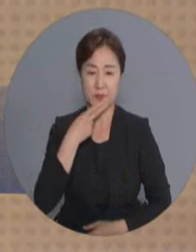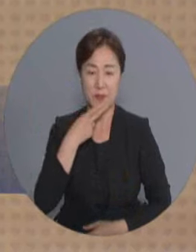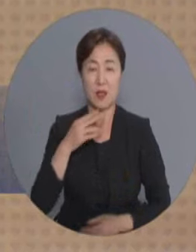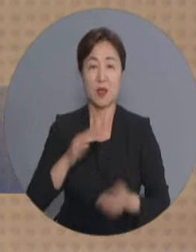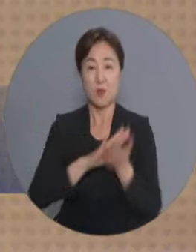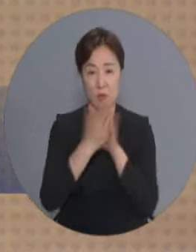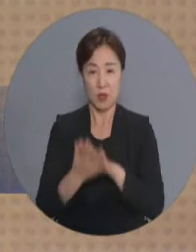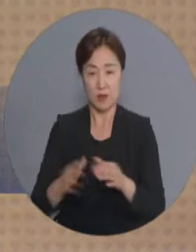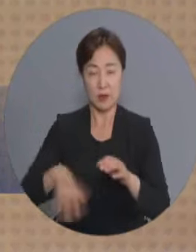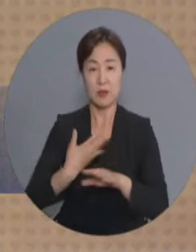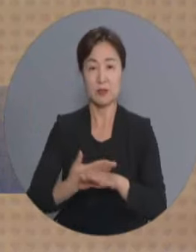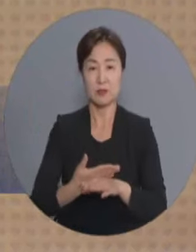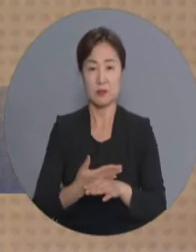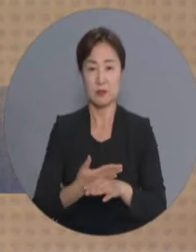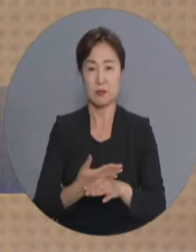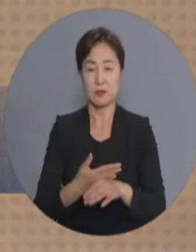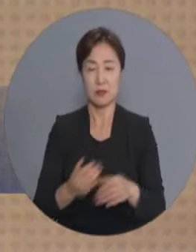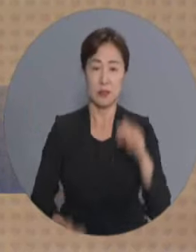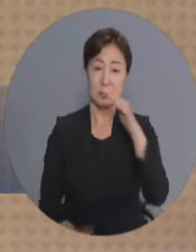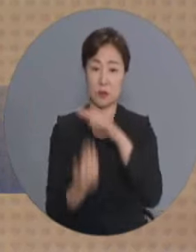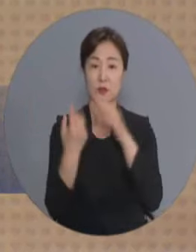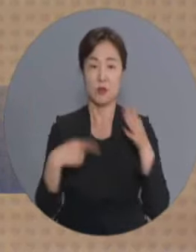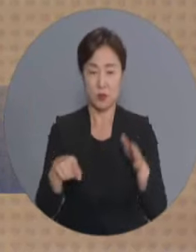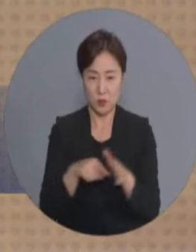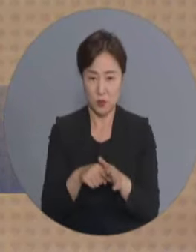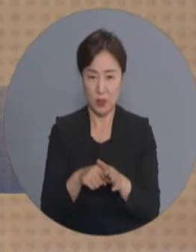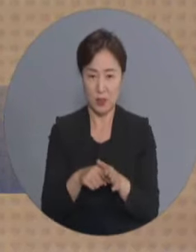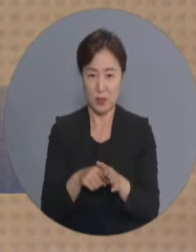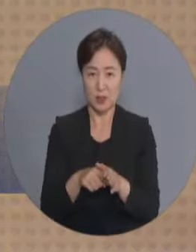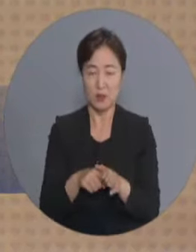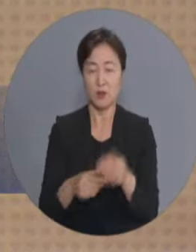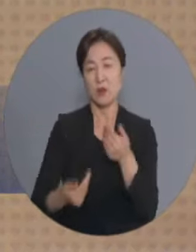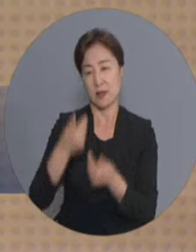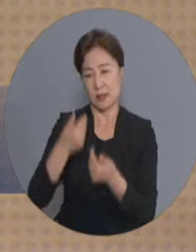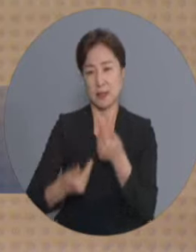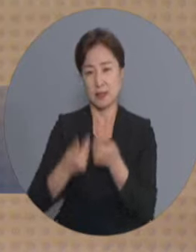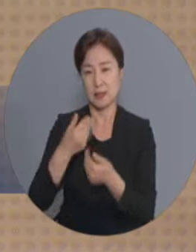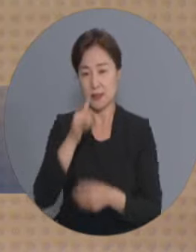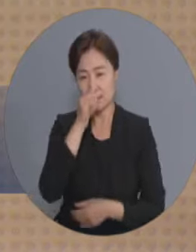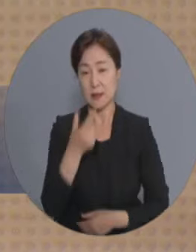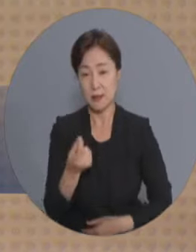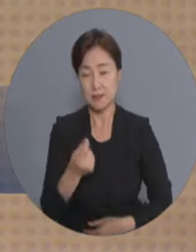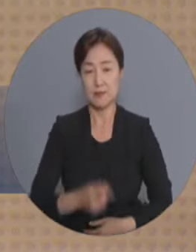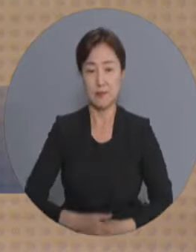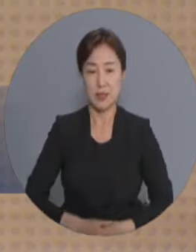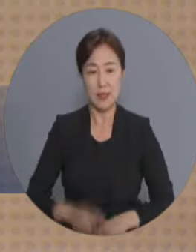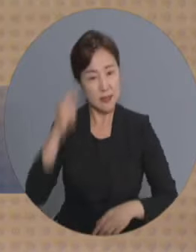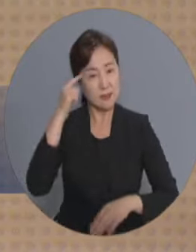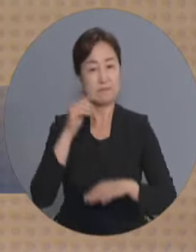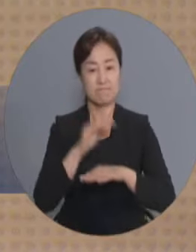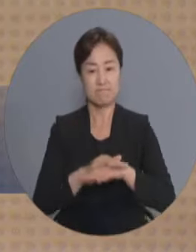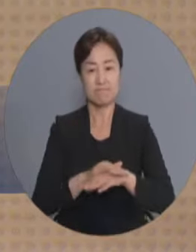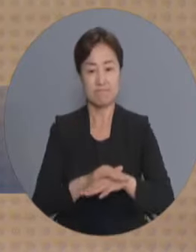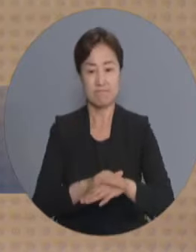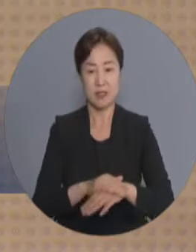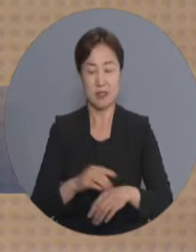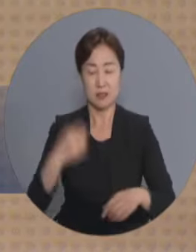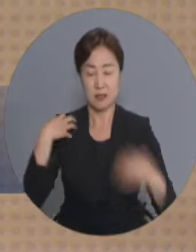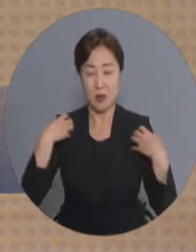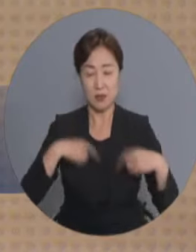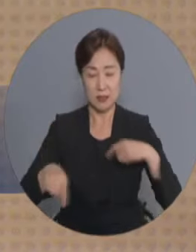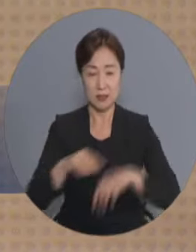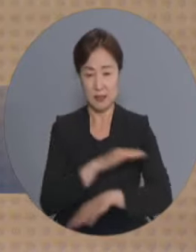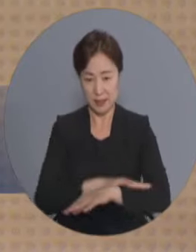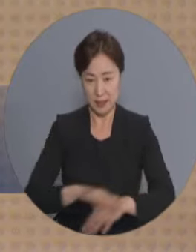변화와 혁신을 꾀하기에 이해관계가 부딪히는 소리가 들립니다. 지혜롭게 정치력을